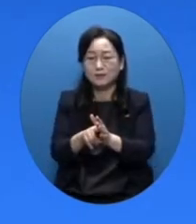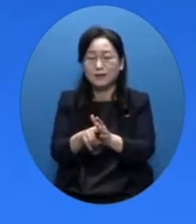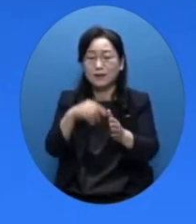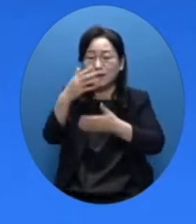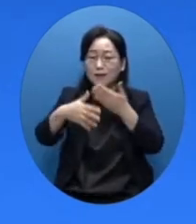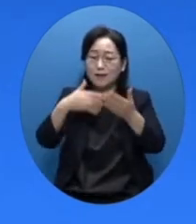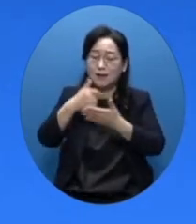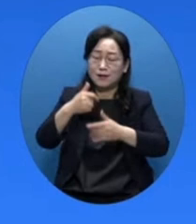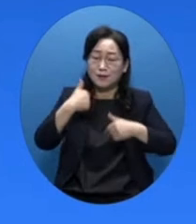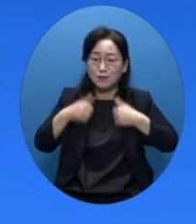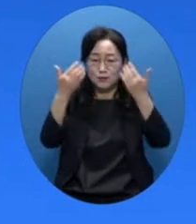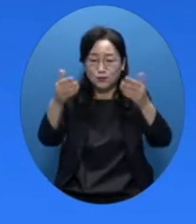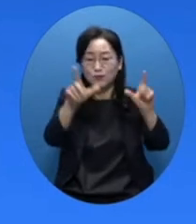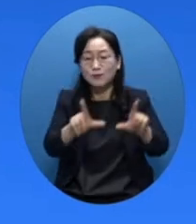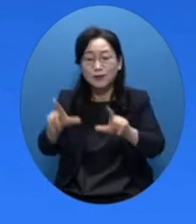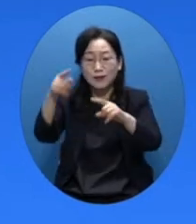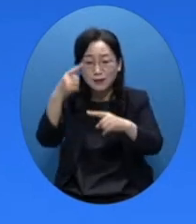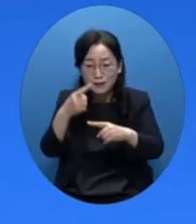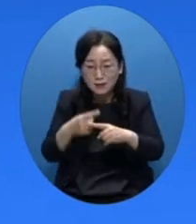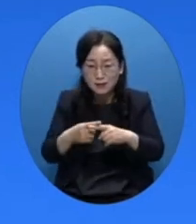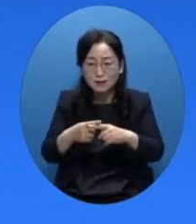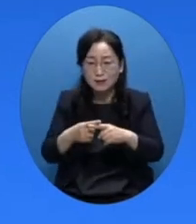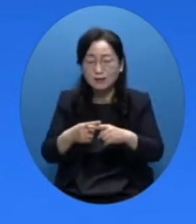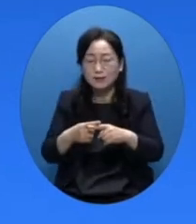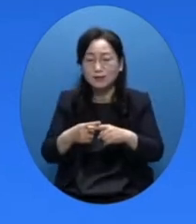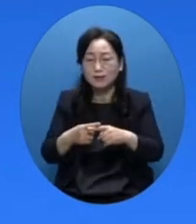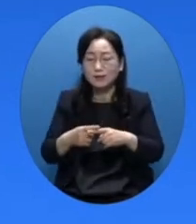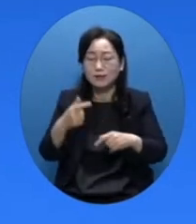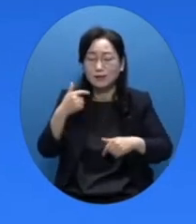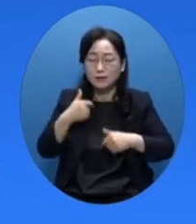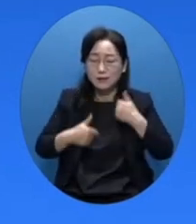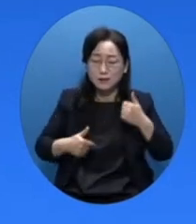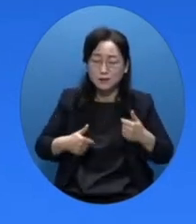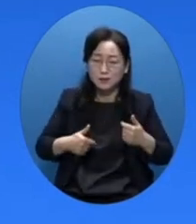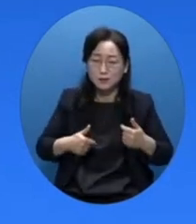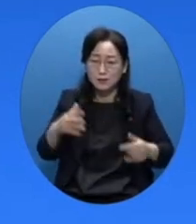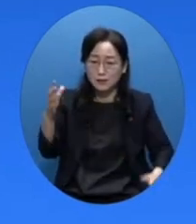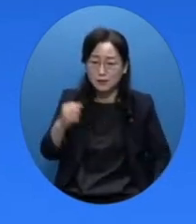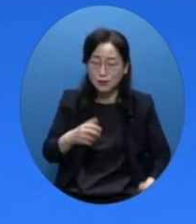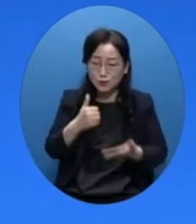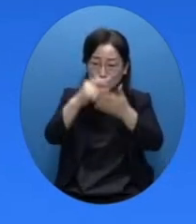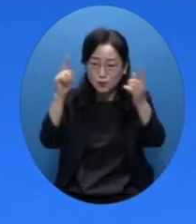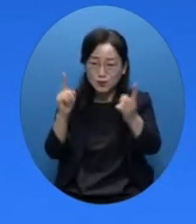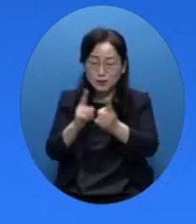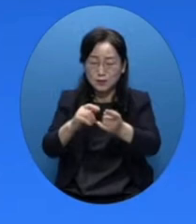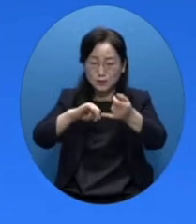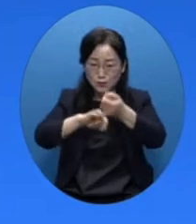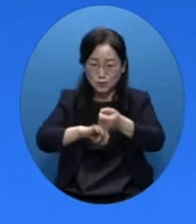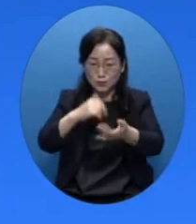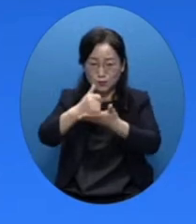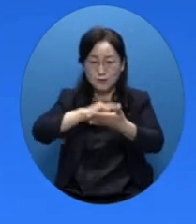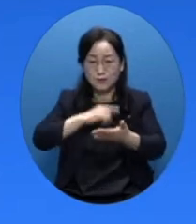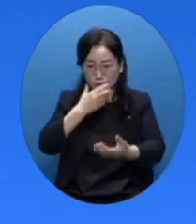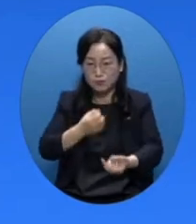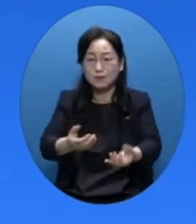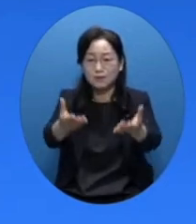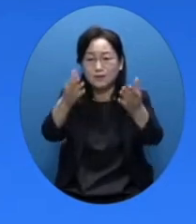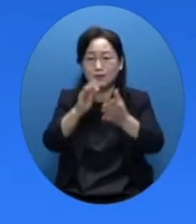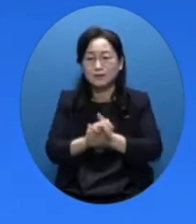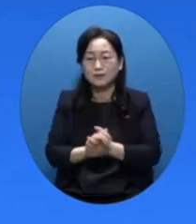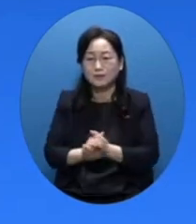하남을 기쁘지 않은 삶을 살더라 기쁨으로 우리 주를 맞이할 수 있는 여러 모두 되길 주님의 이름으로 축원합니다